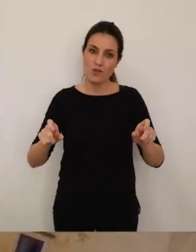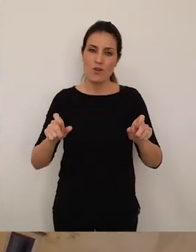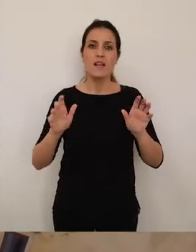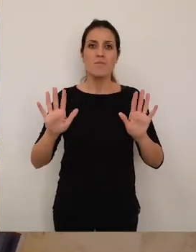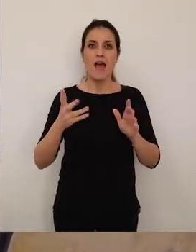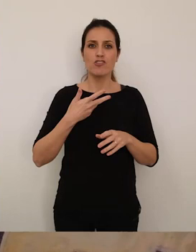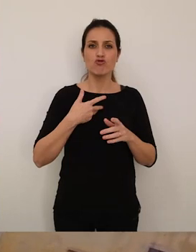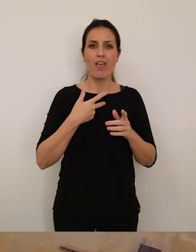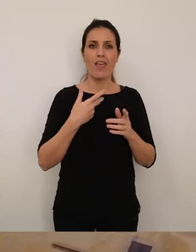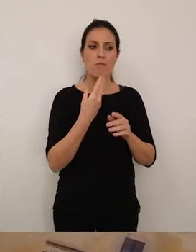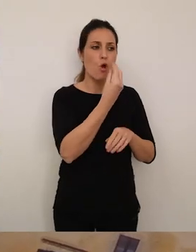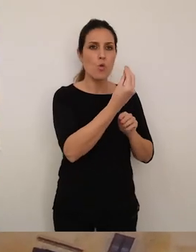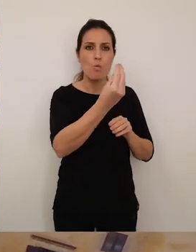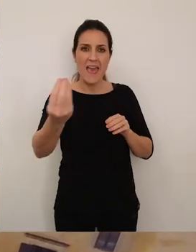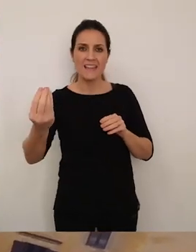afferenti ad epoche diverse.